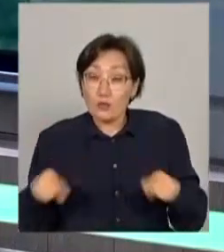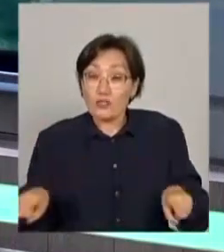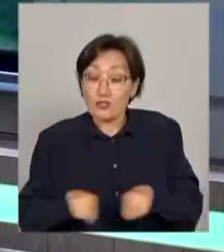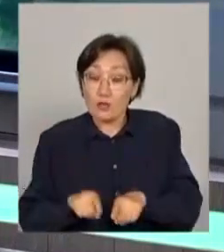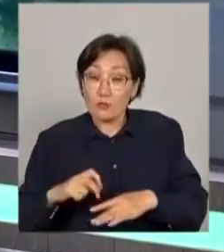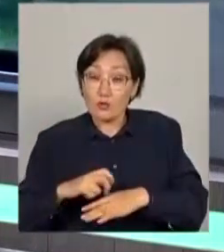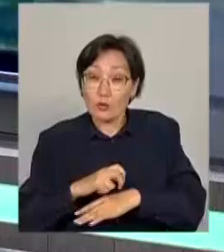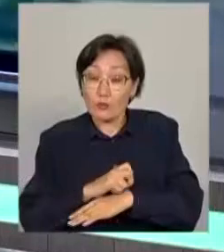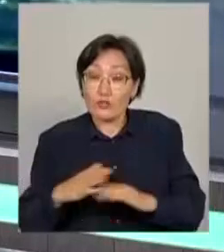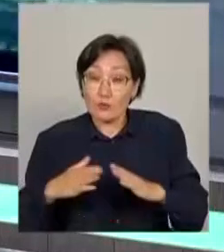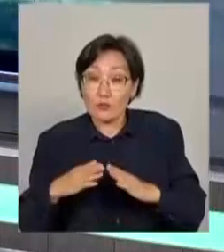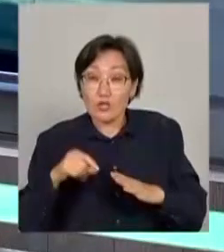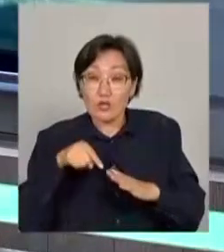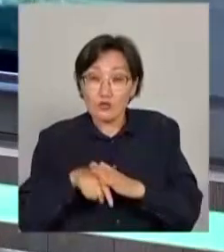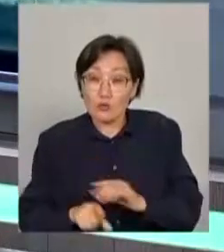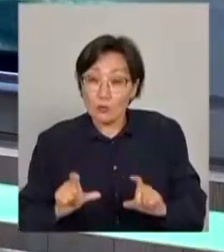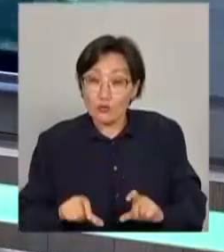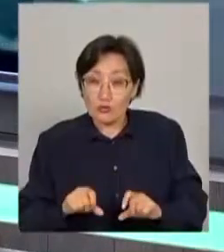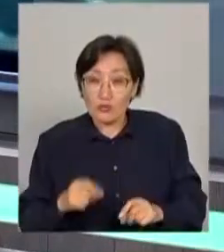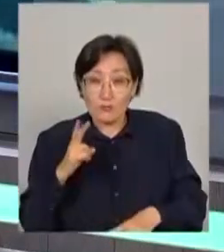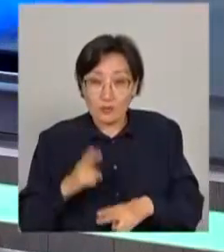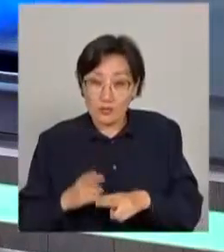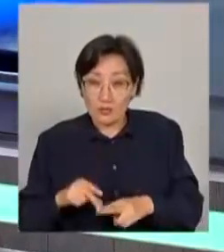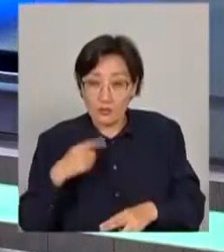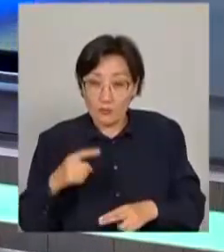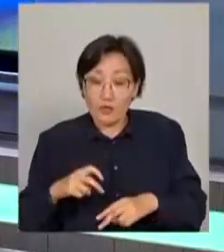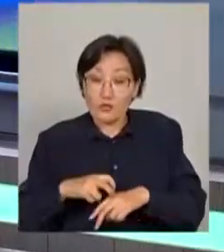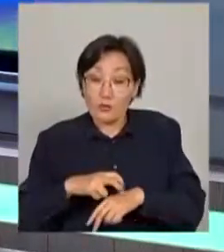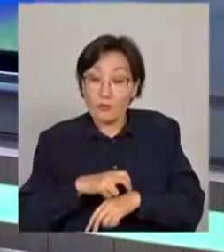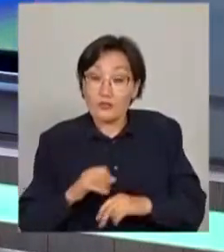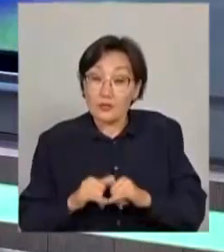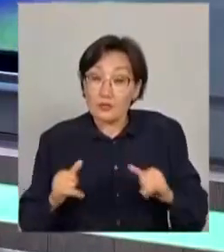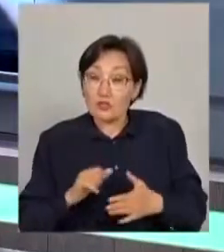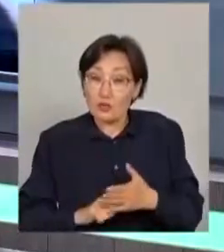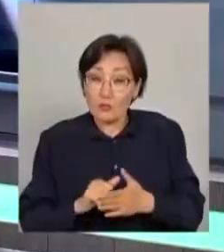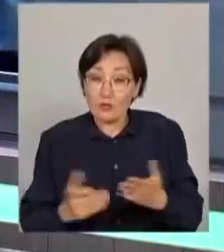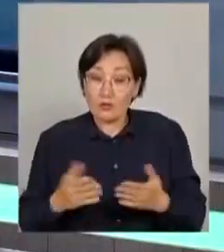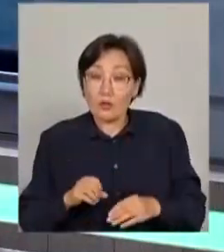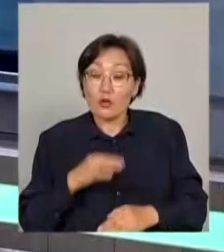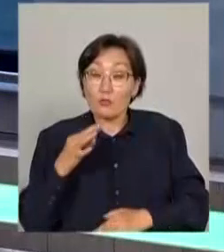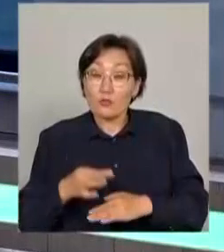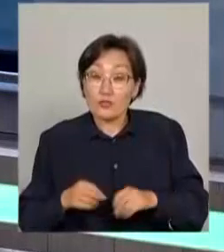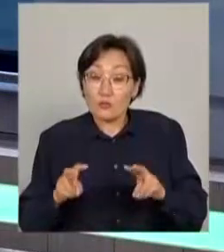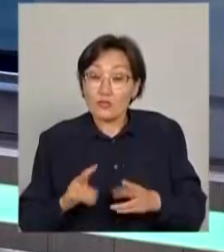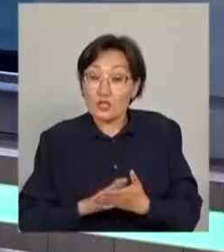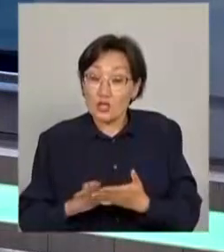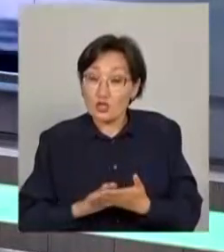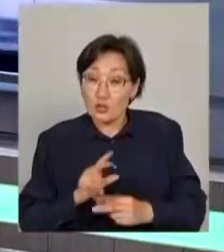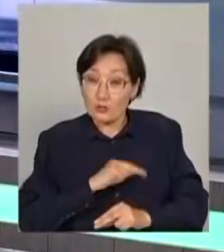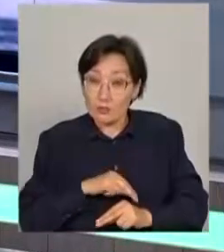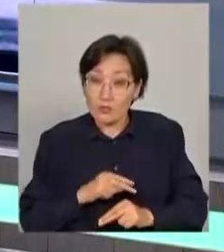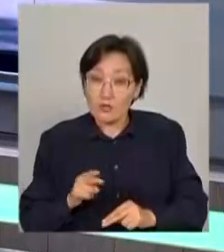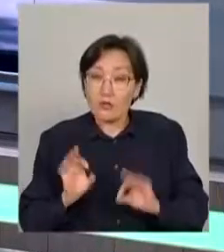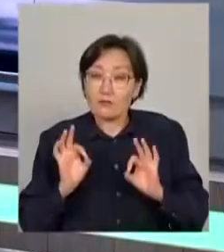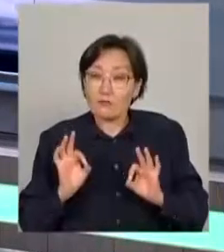үй түгілі аулада отырғызбайды дейді көпшілік. Зиянкестердің көбеюіне не себеп? Жауапты мамандар дезинсекция жұмыстарын